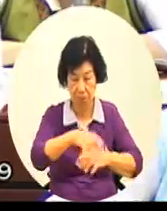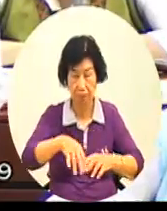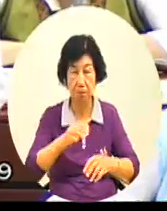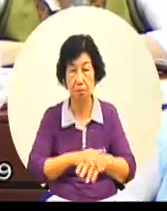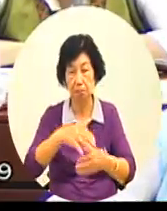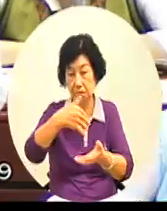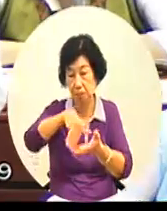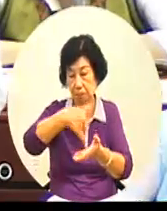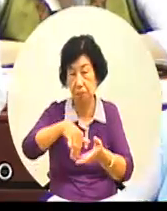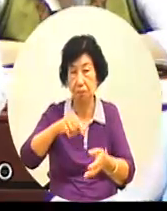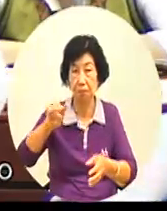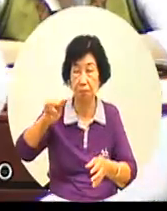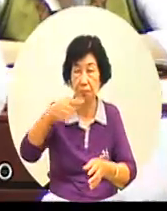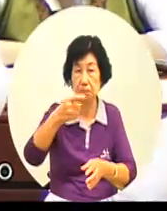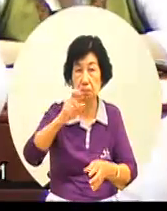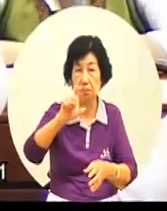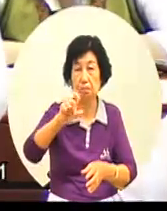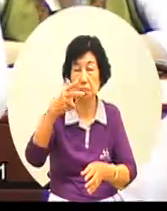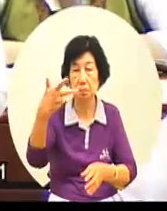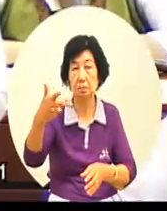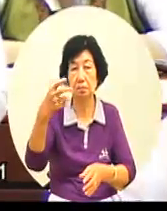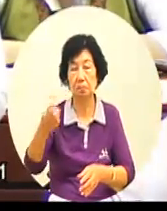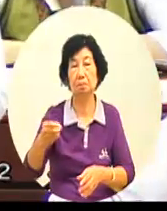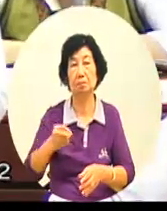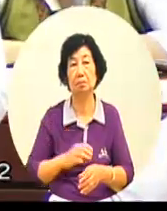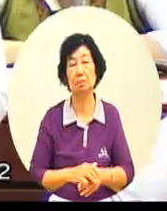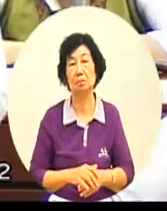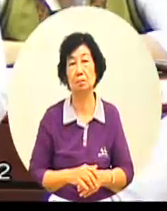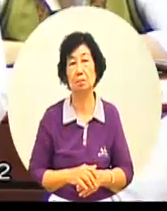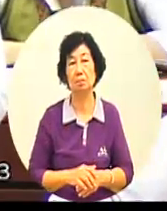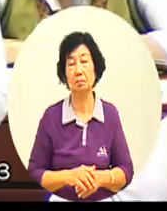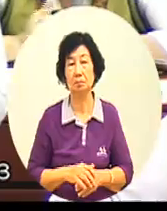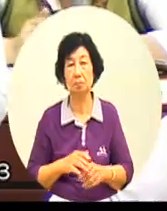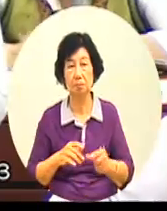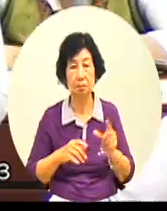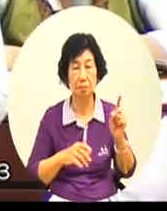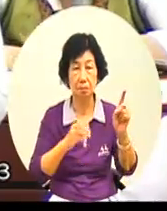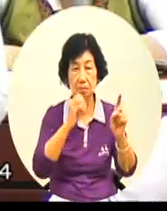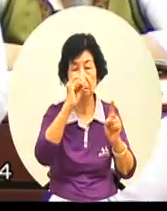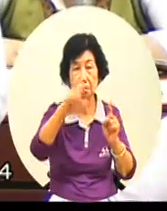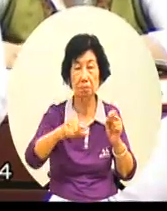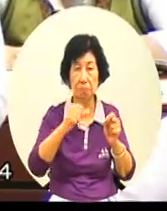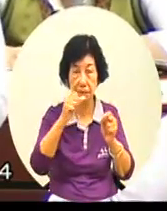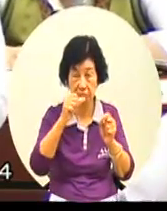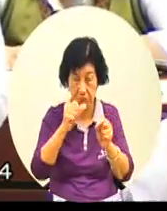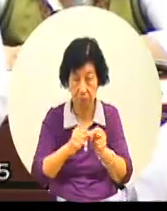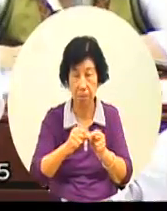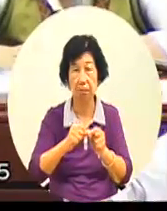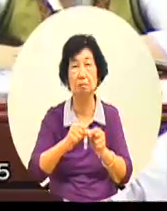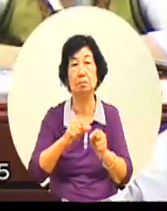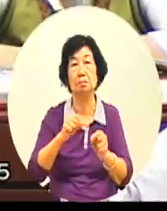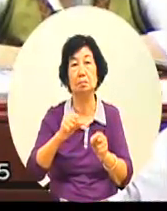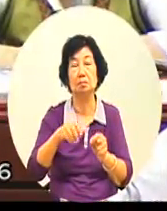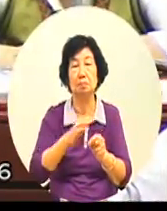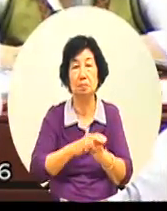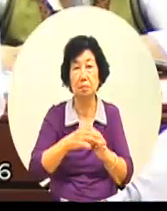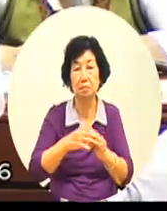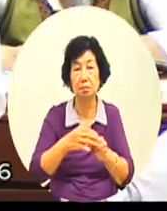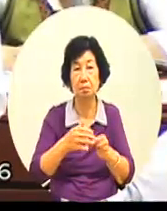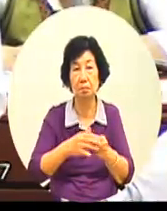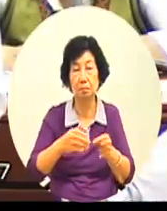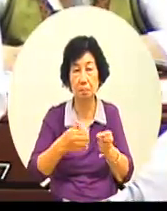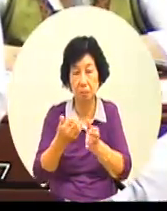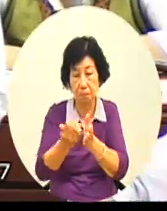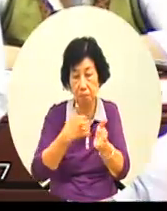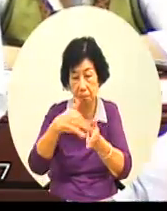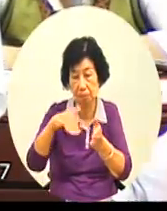那但是他已经报过来的时候，我们几乎对105年的部落安全计划的预算已经都先核定了，所以这个